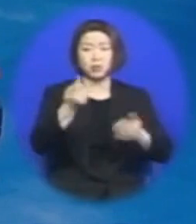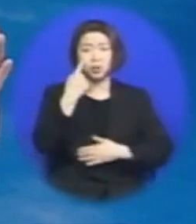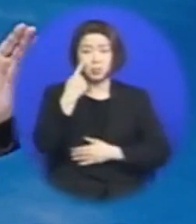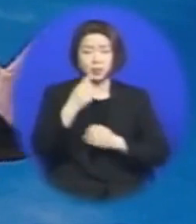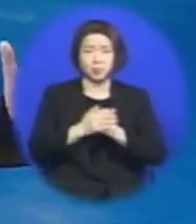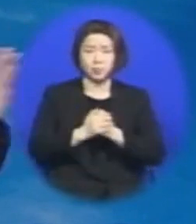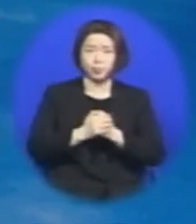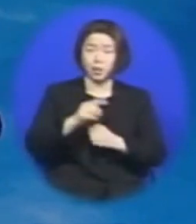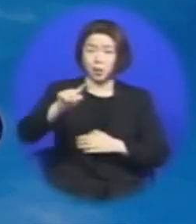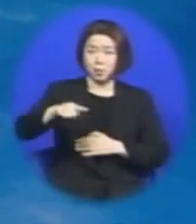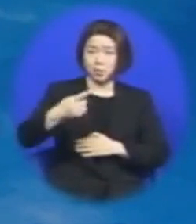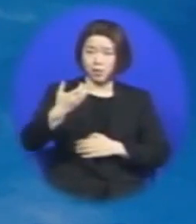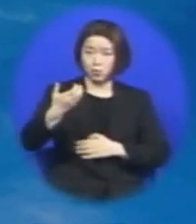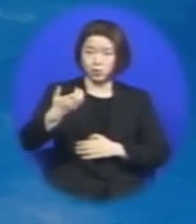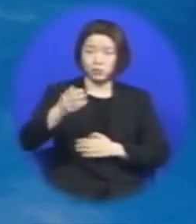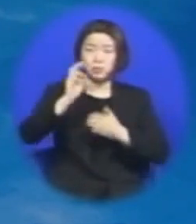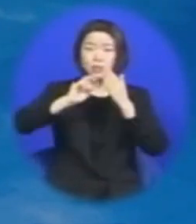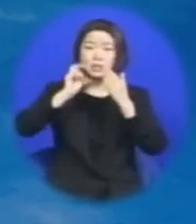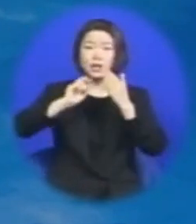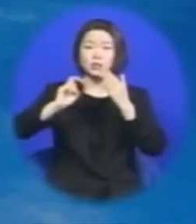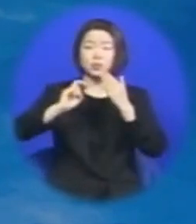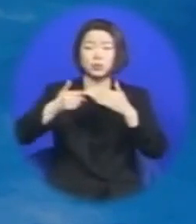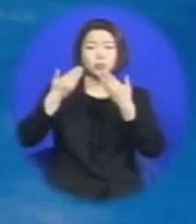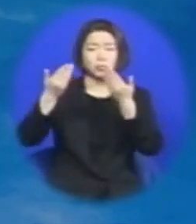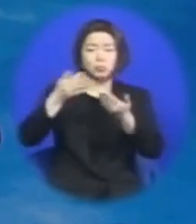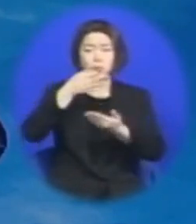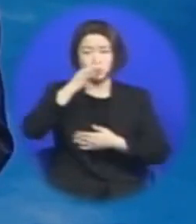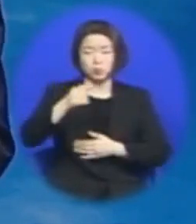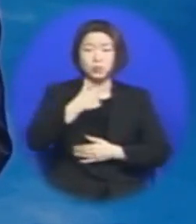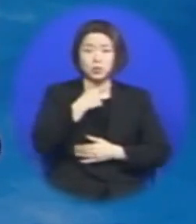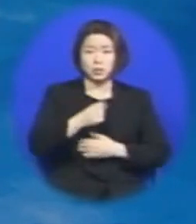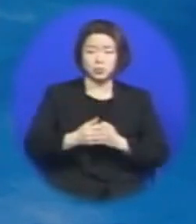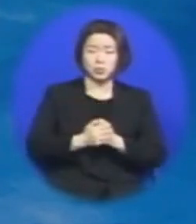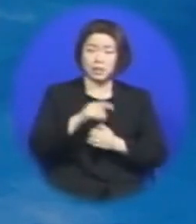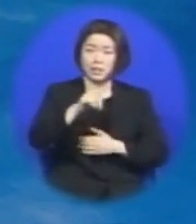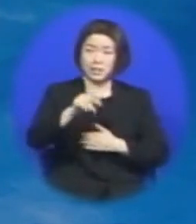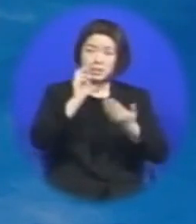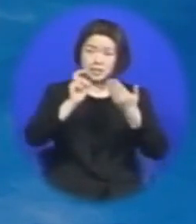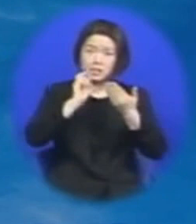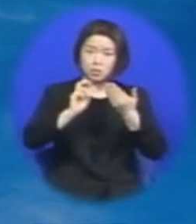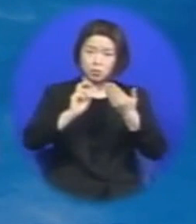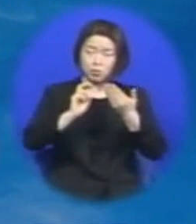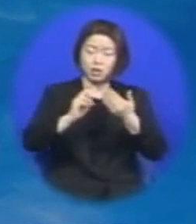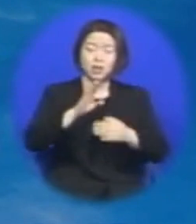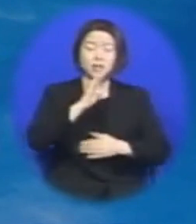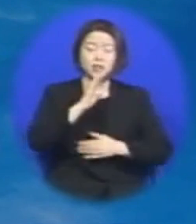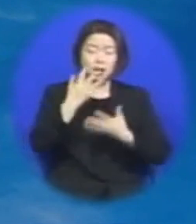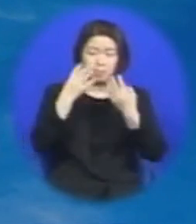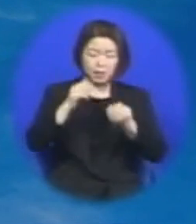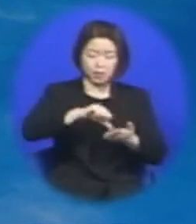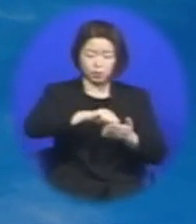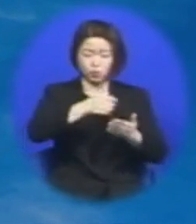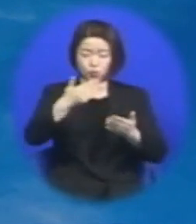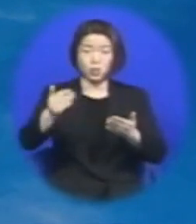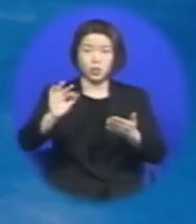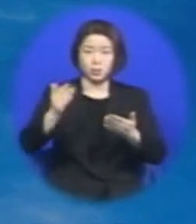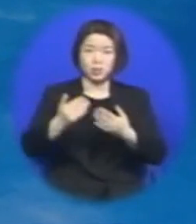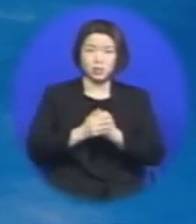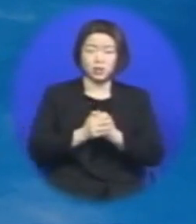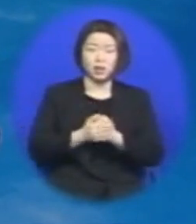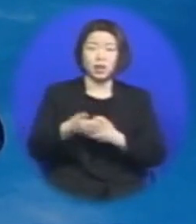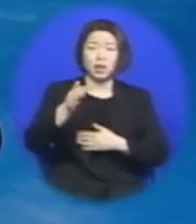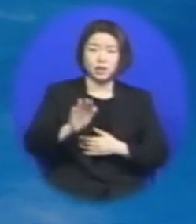190장 찬송을 한번 부르고 싶습니다이 찬송가는 참 많이 알려진 찬송가입니다